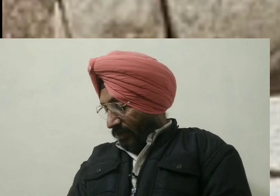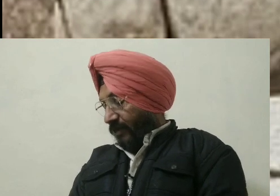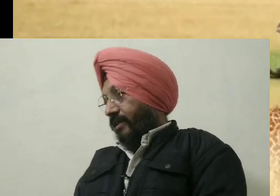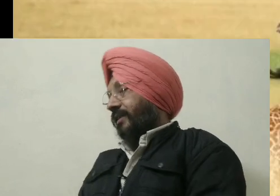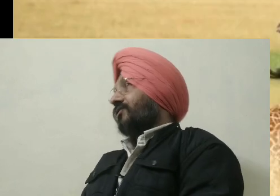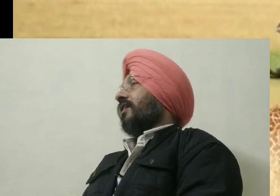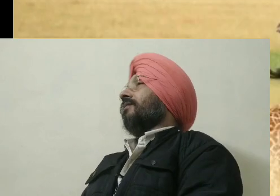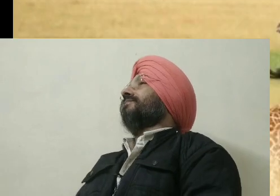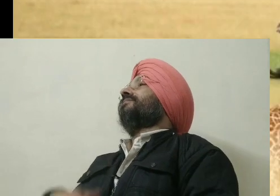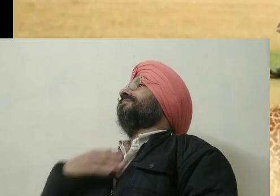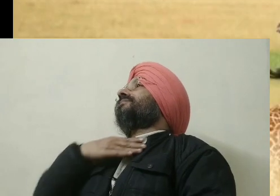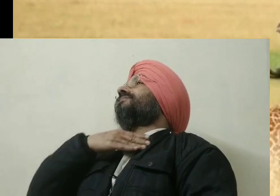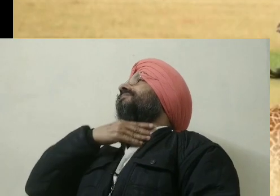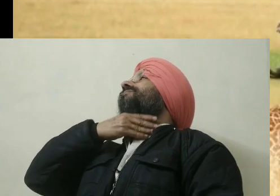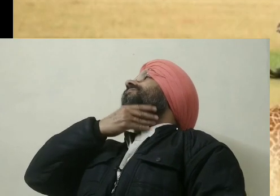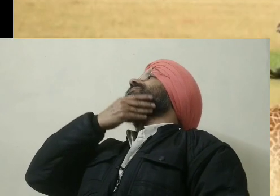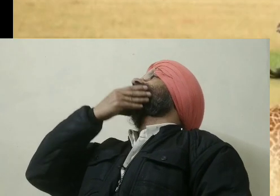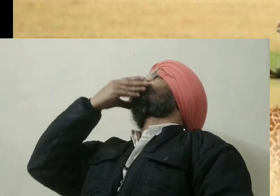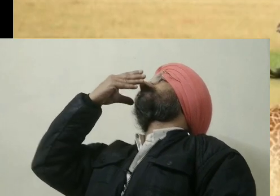नेक्स्ट है जिराफ